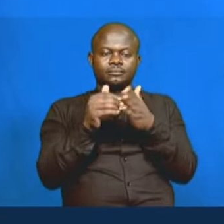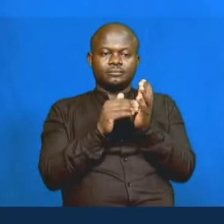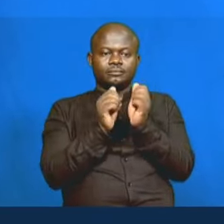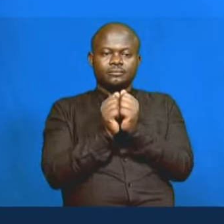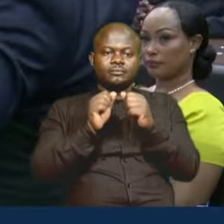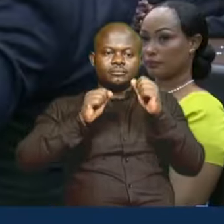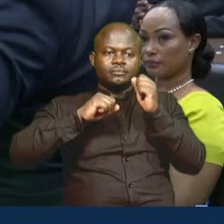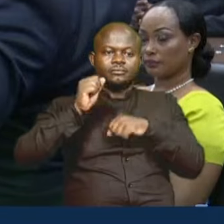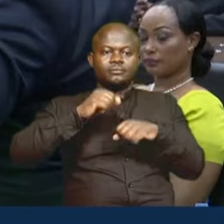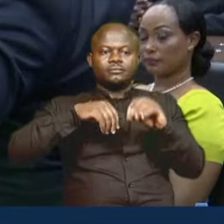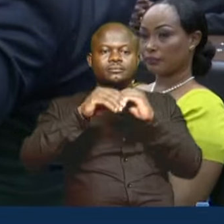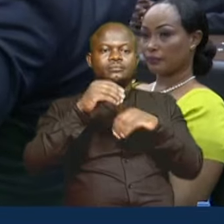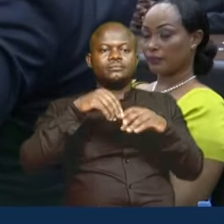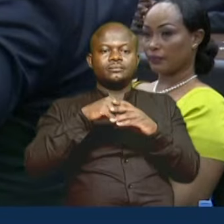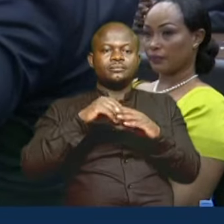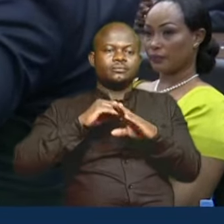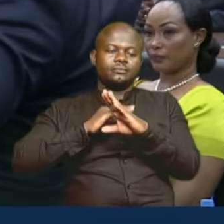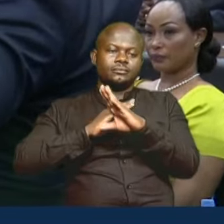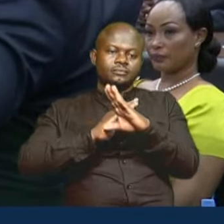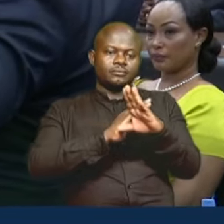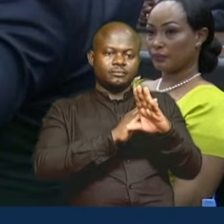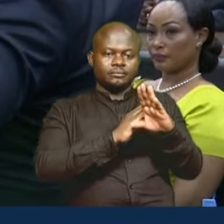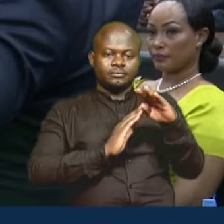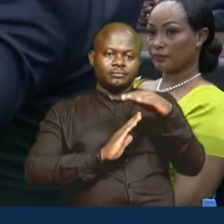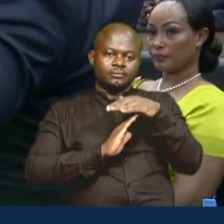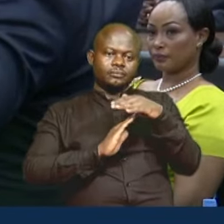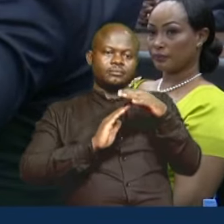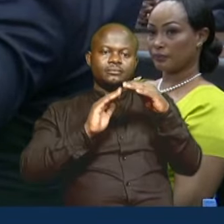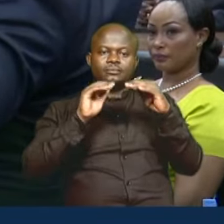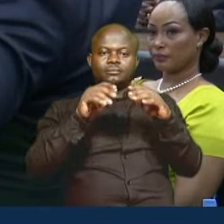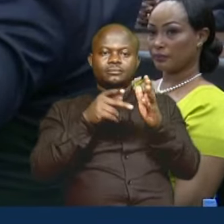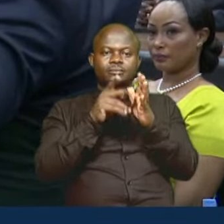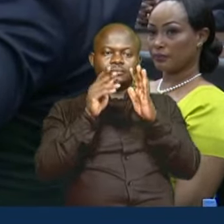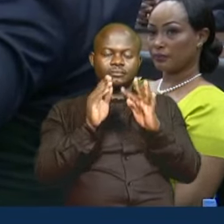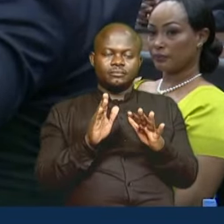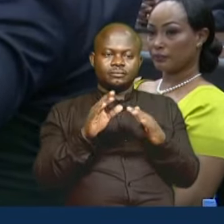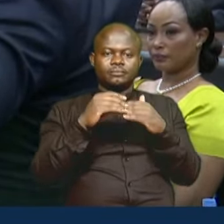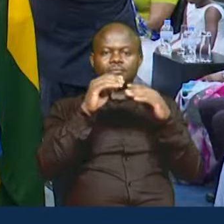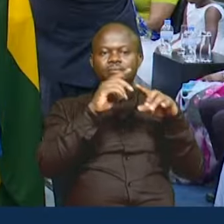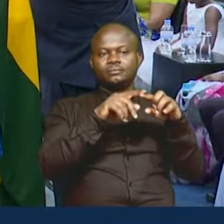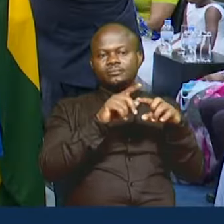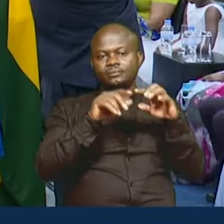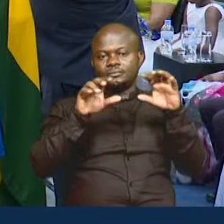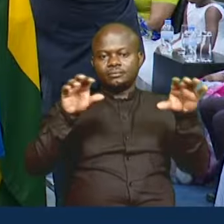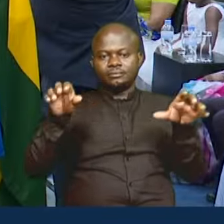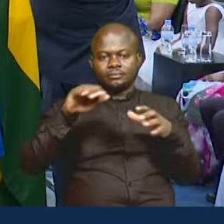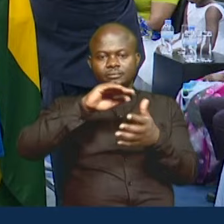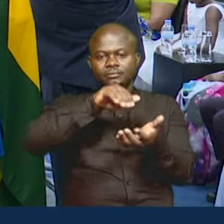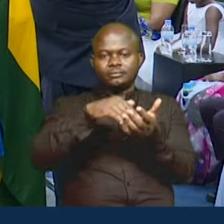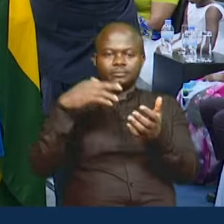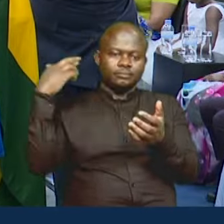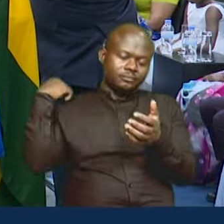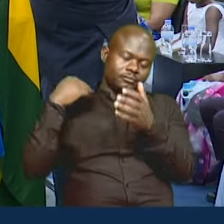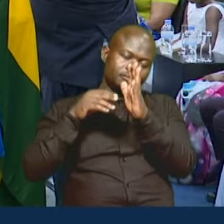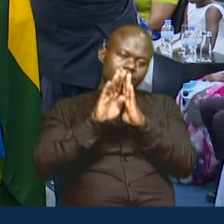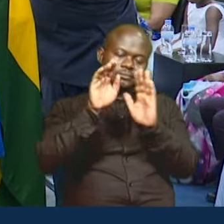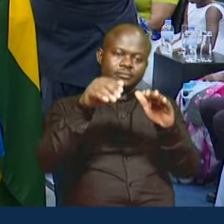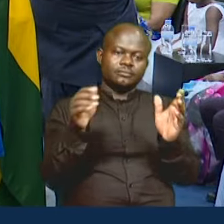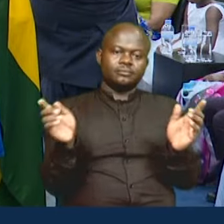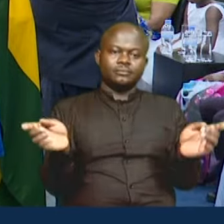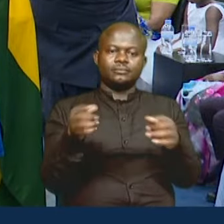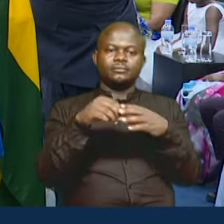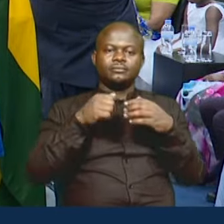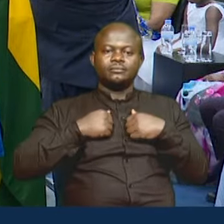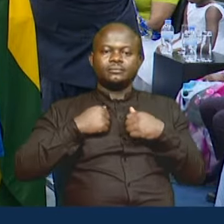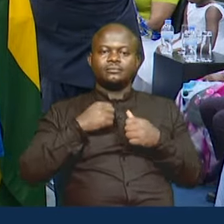mu bucuruzi no kurengera umuguzi. Mbere yaho Dr. Bagabe yayoboye ibigo bitandukanye birimo ikigo gishinzwe iterambere ry'ubuhinzi n'ubworozi mu